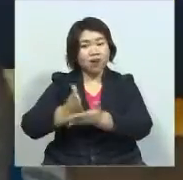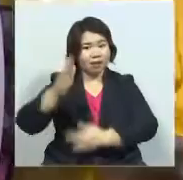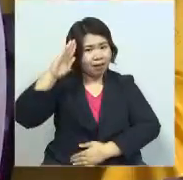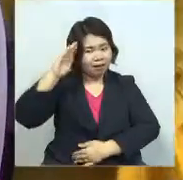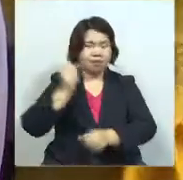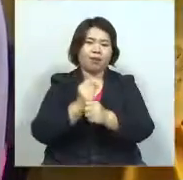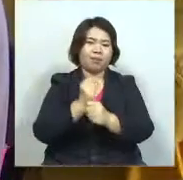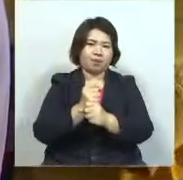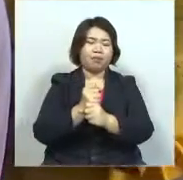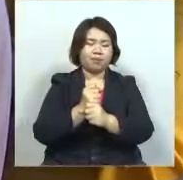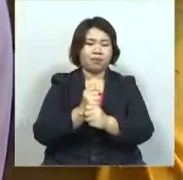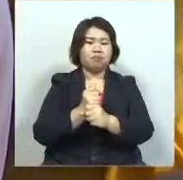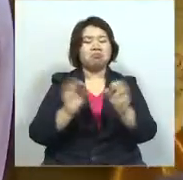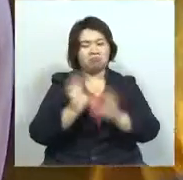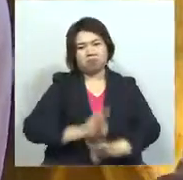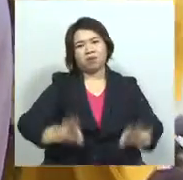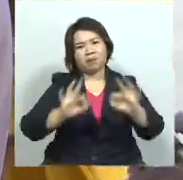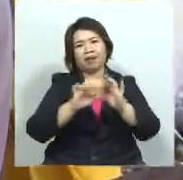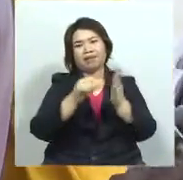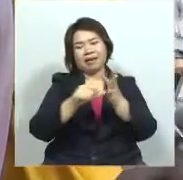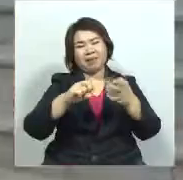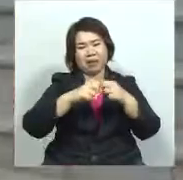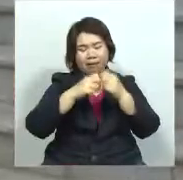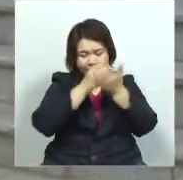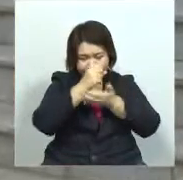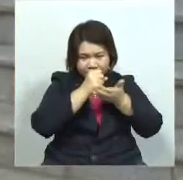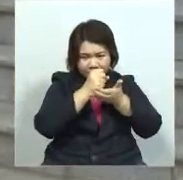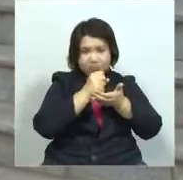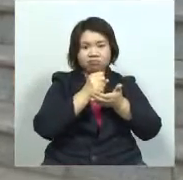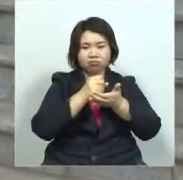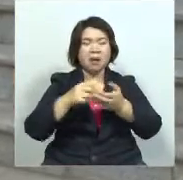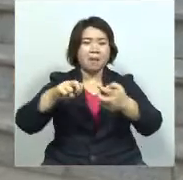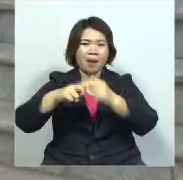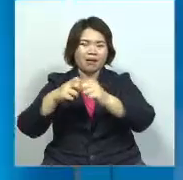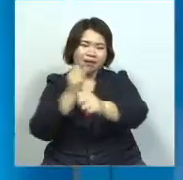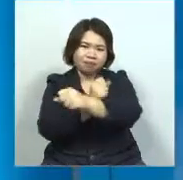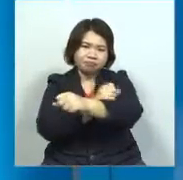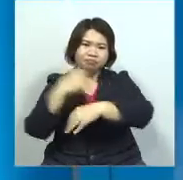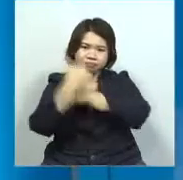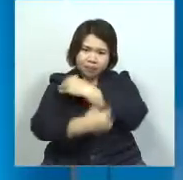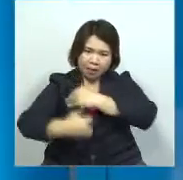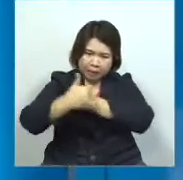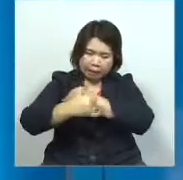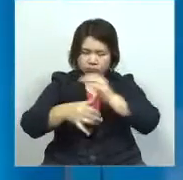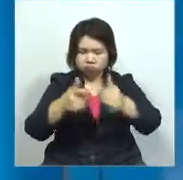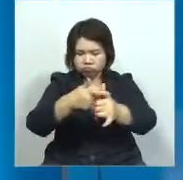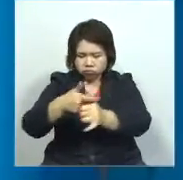ได้นำไปปฏิบัติโดยเฉพาะประเด็นเรื่องการแก้ปัญหายาเสพติดการแก้ปัญหาแรงงานต่างด้าวการค้ามนุ